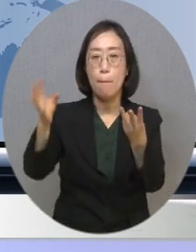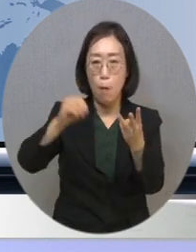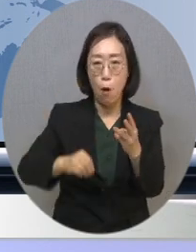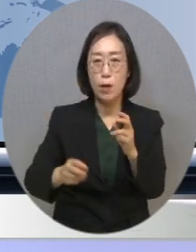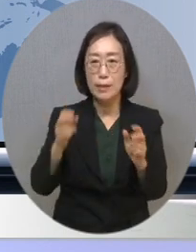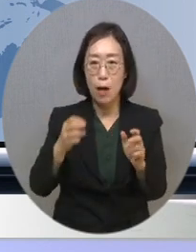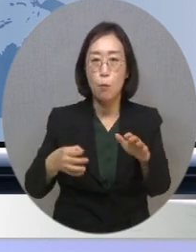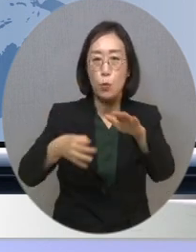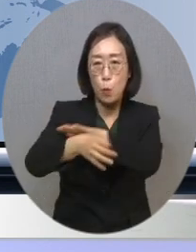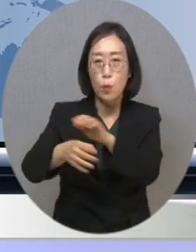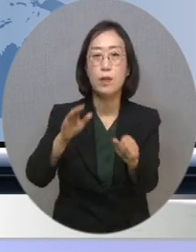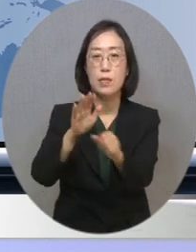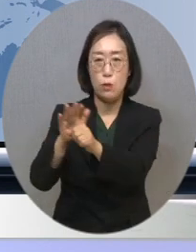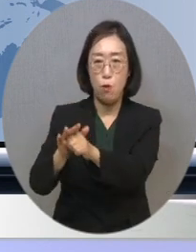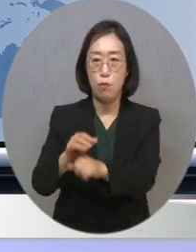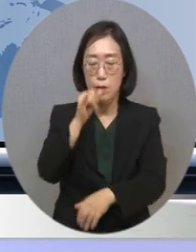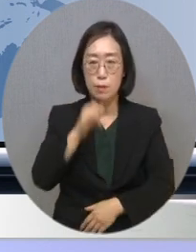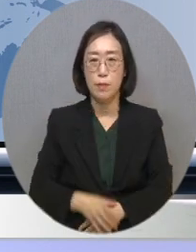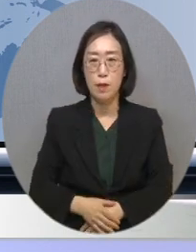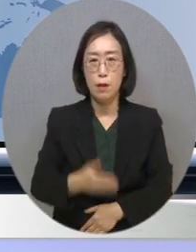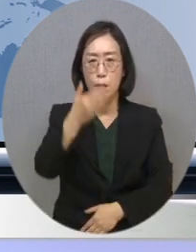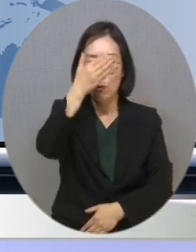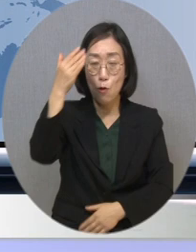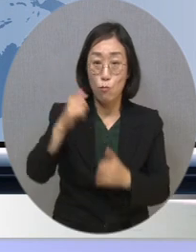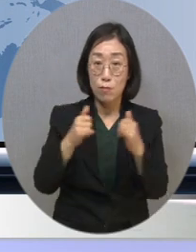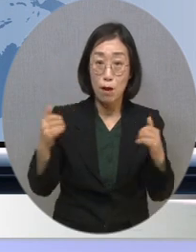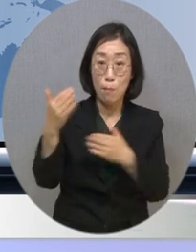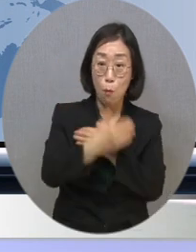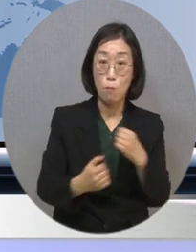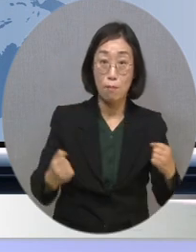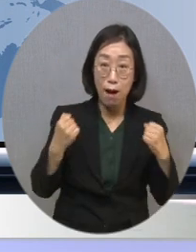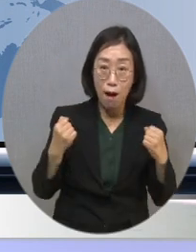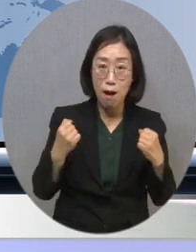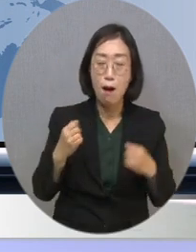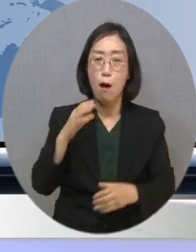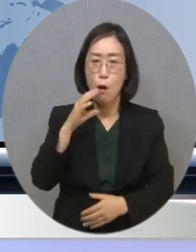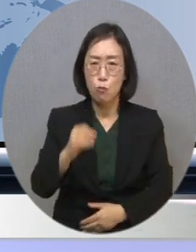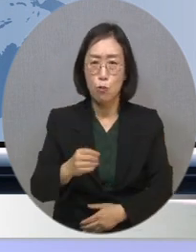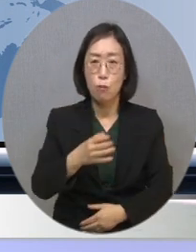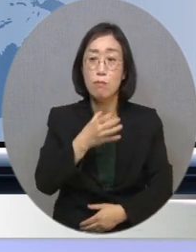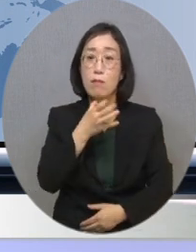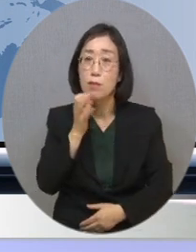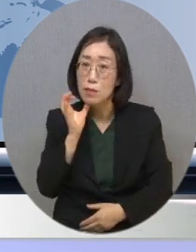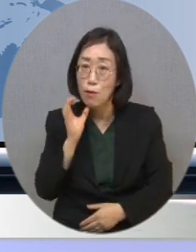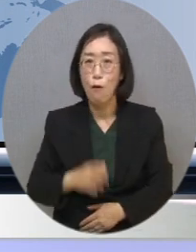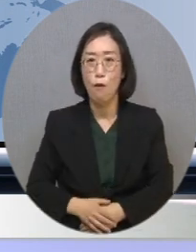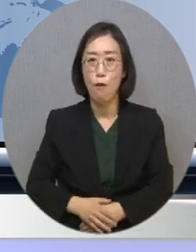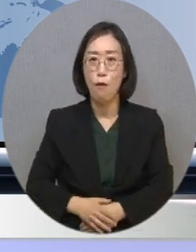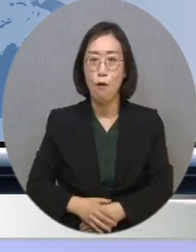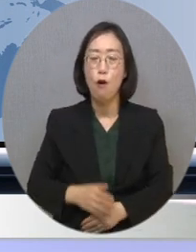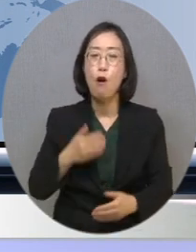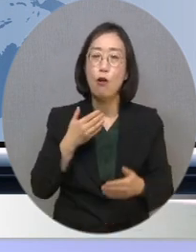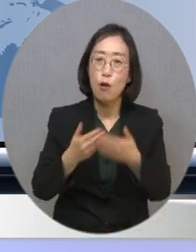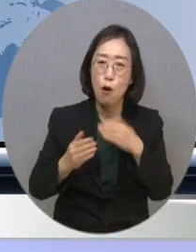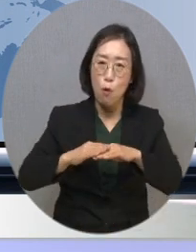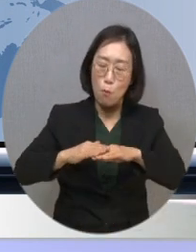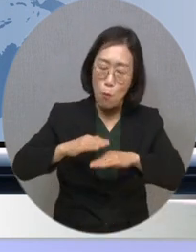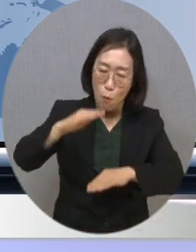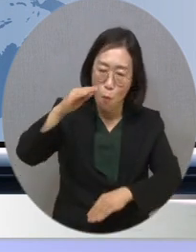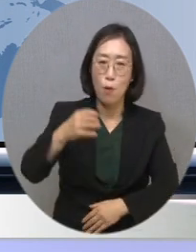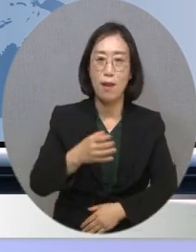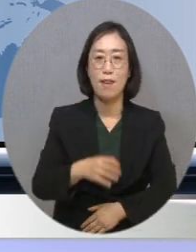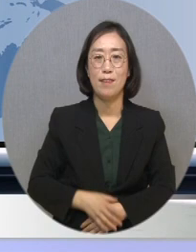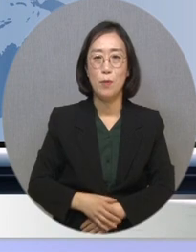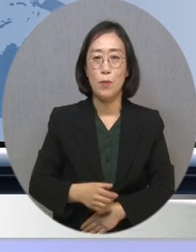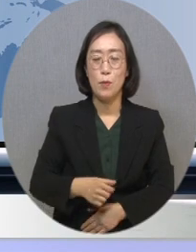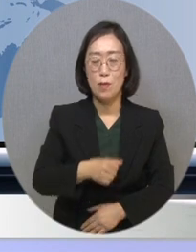등을 지원하는데요이 젊음이라는 신체적 나이를 떠나이 청년에게는 없는 연륜과 경륜 인생